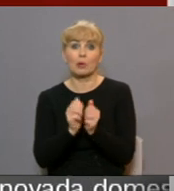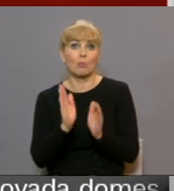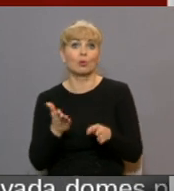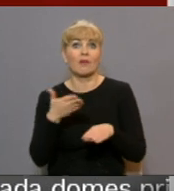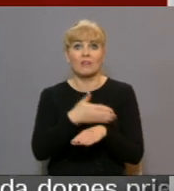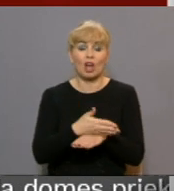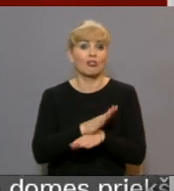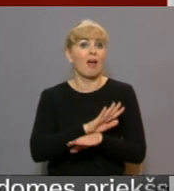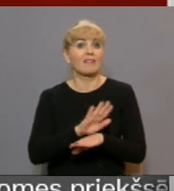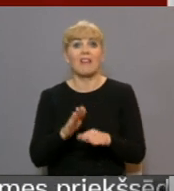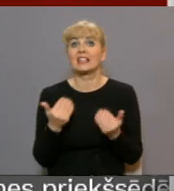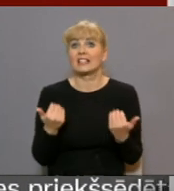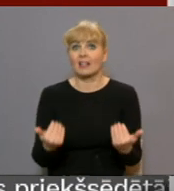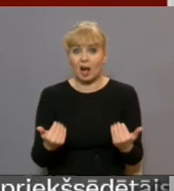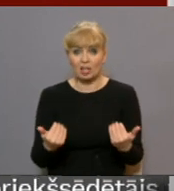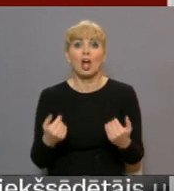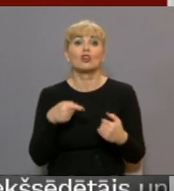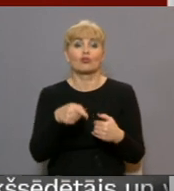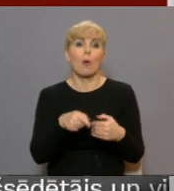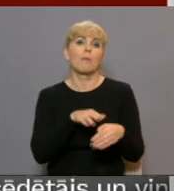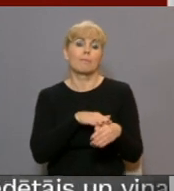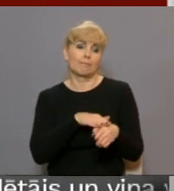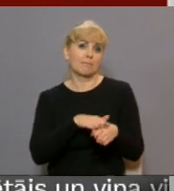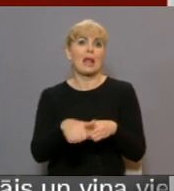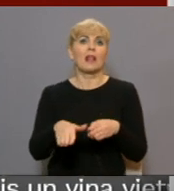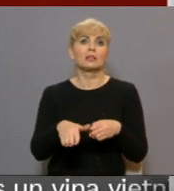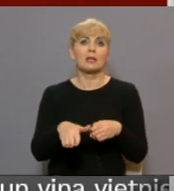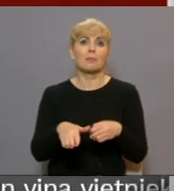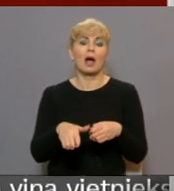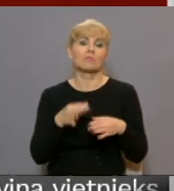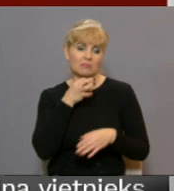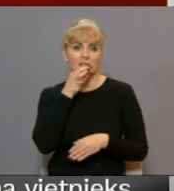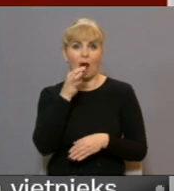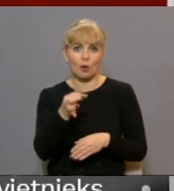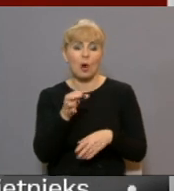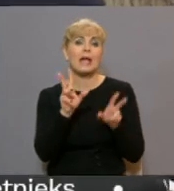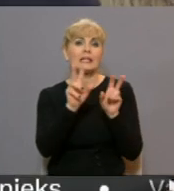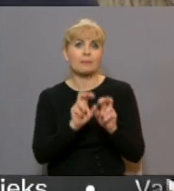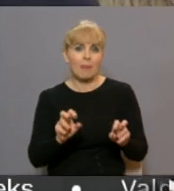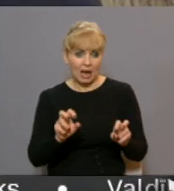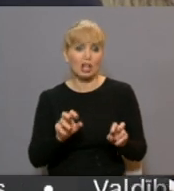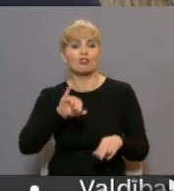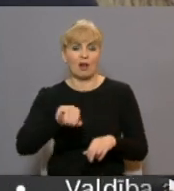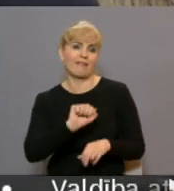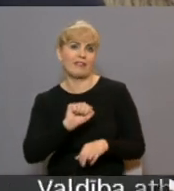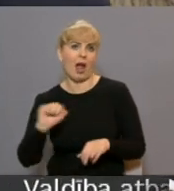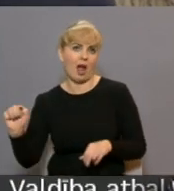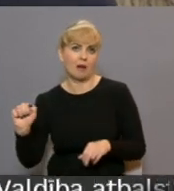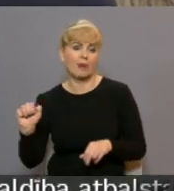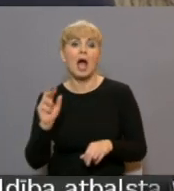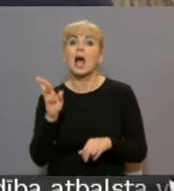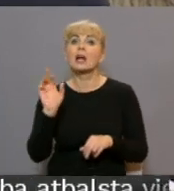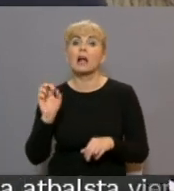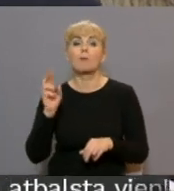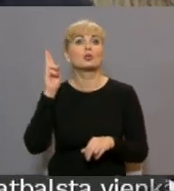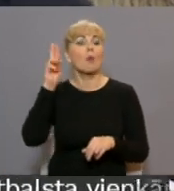būšu tagad. Līdz ar to es ar šo pilnībā saku, kad izmeklēšanai jā. Kraps